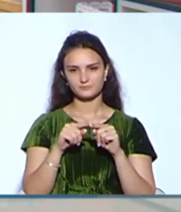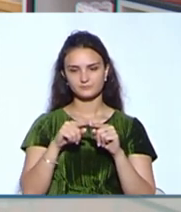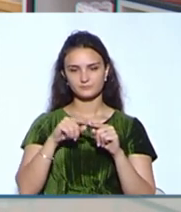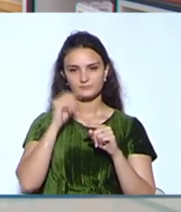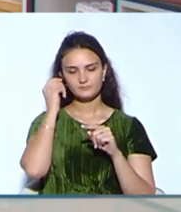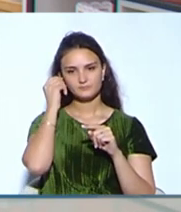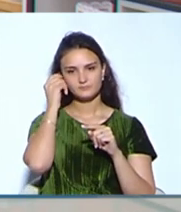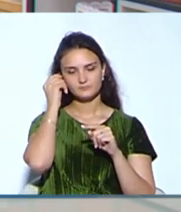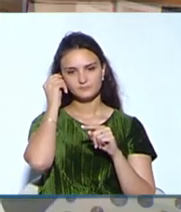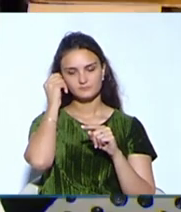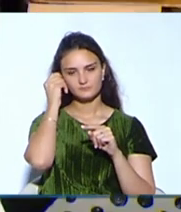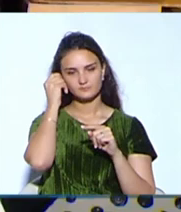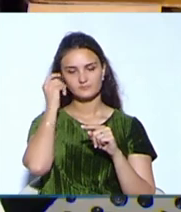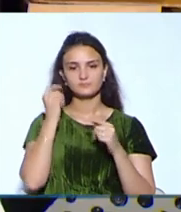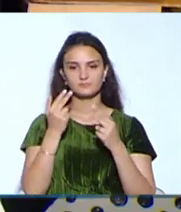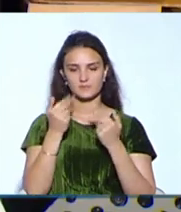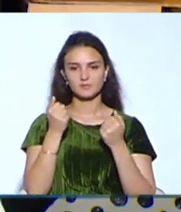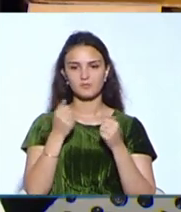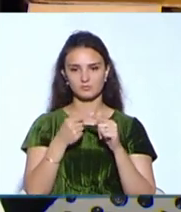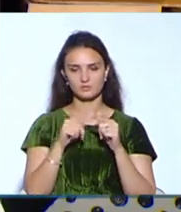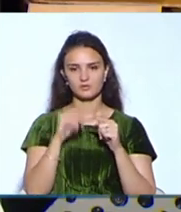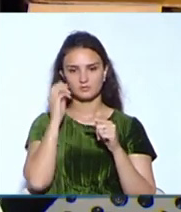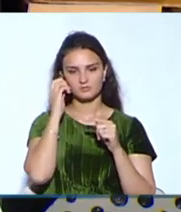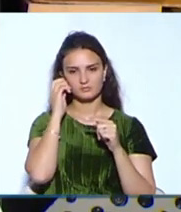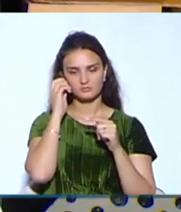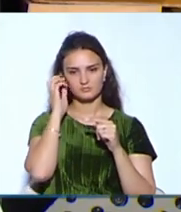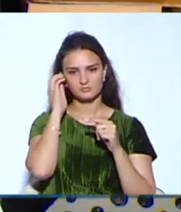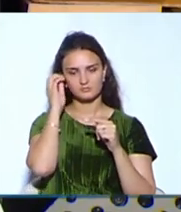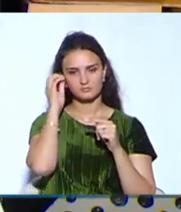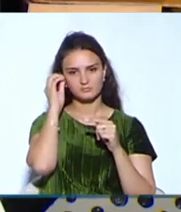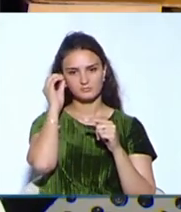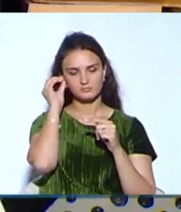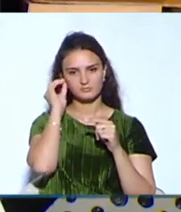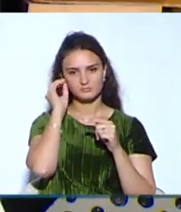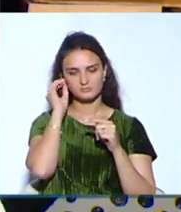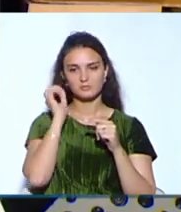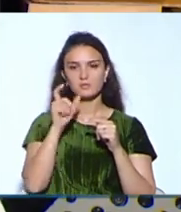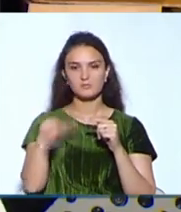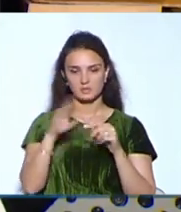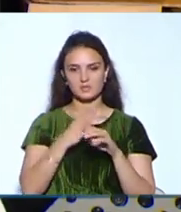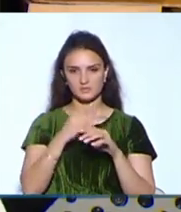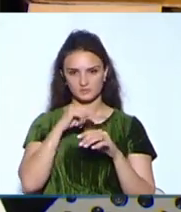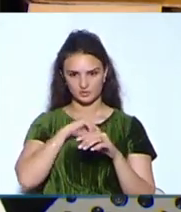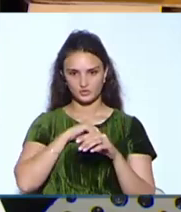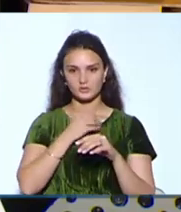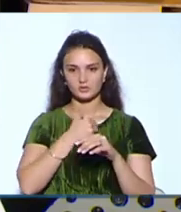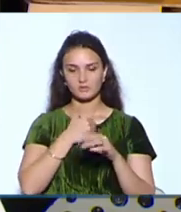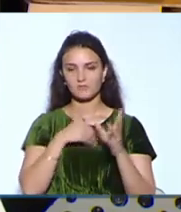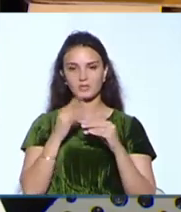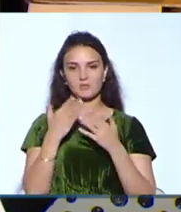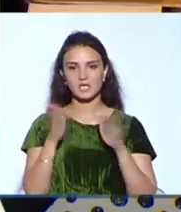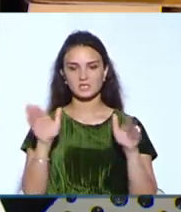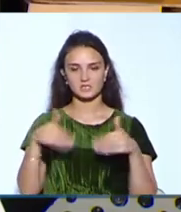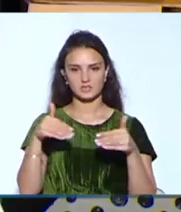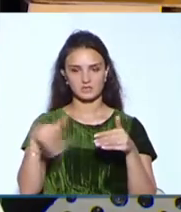ბუდისტები, რაც რა თქმა უნდა პოტენციალი ნებისმიერ ადამიანს აქვს, მაგრამ ყველას არ აქვს ეს გახსნილი, ასე